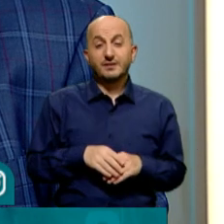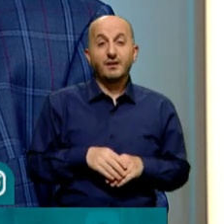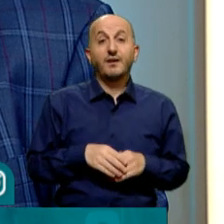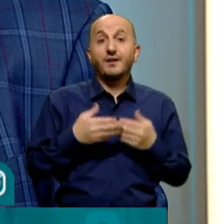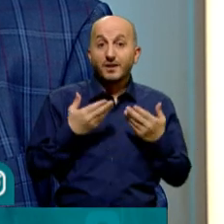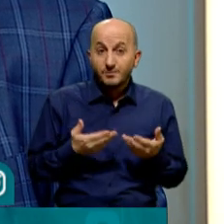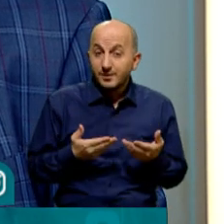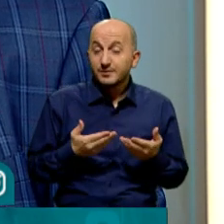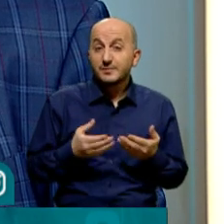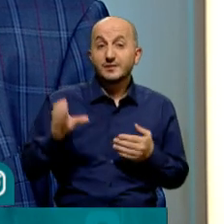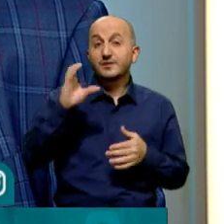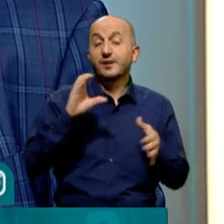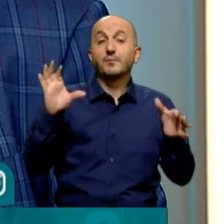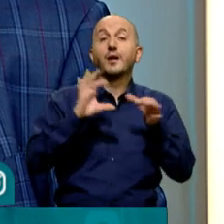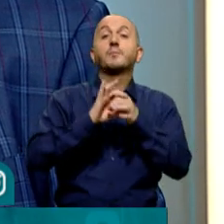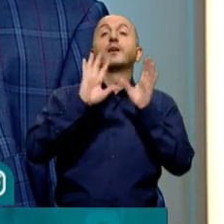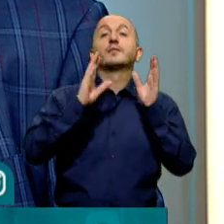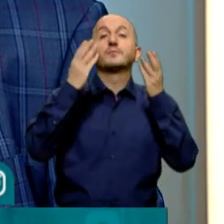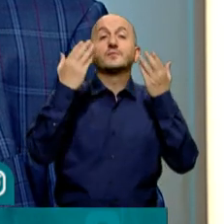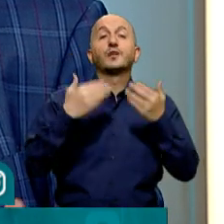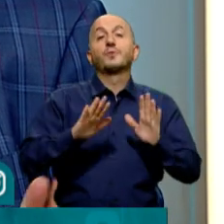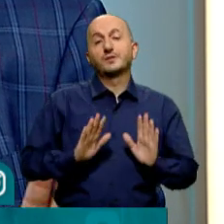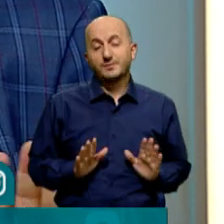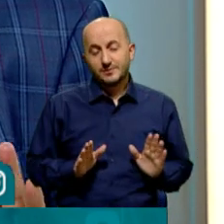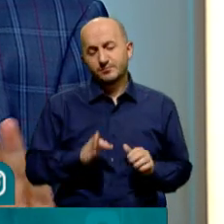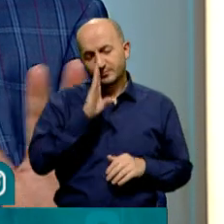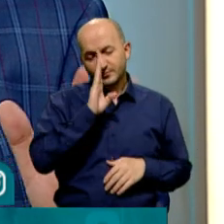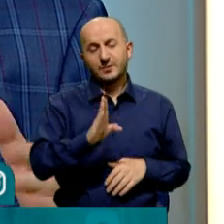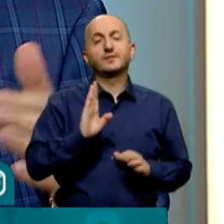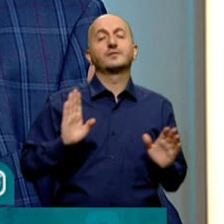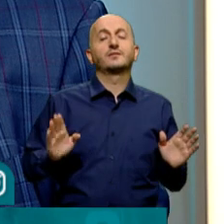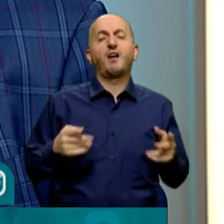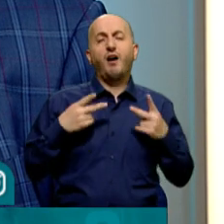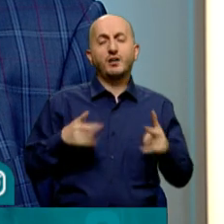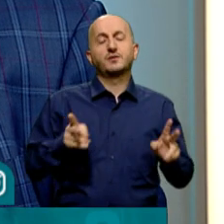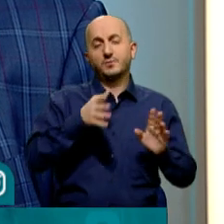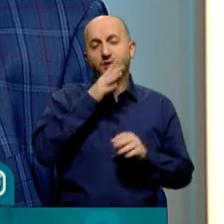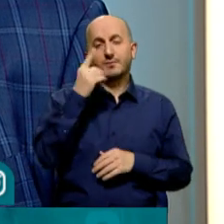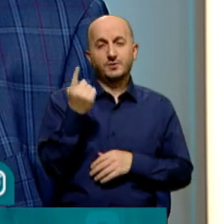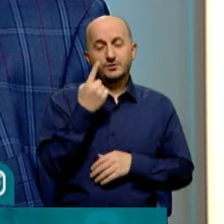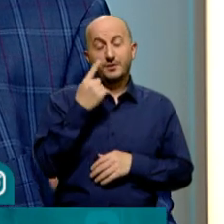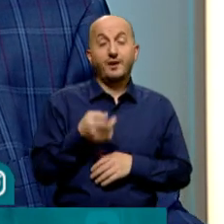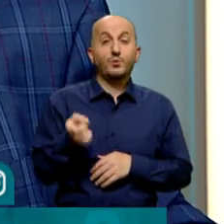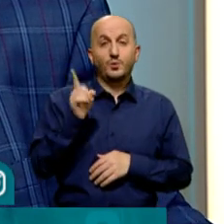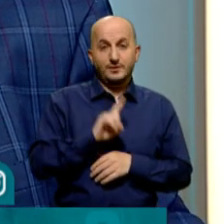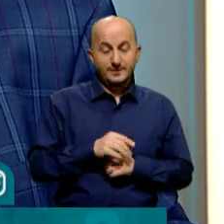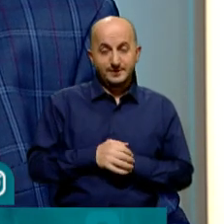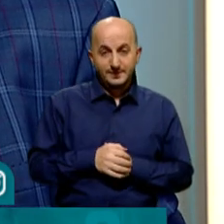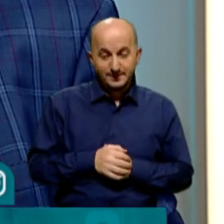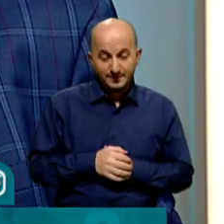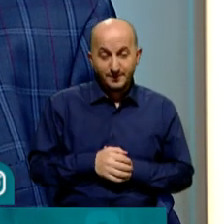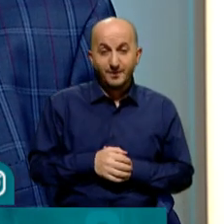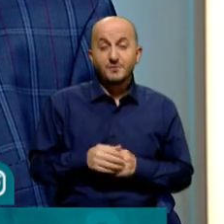etmek İslam'la bağdaşmaz. Kabul edilmez. Bu kesin, yani net bilinen bir şey. Dolayısıyla